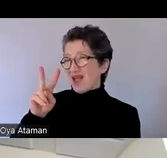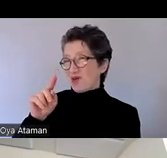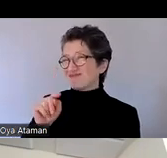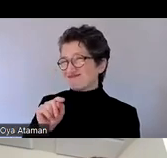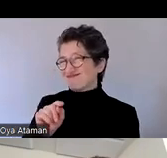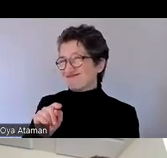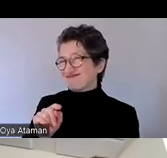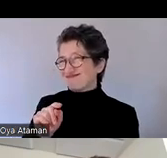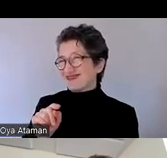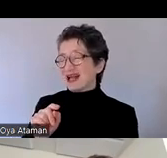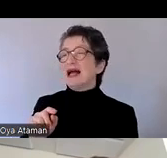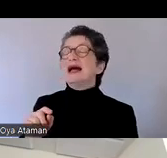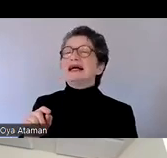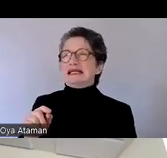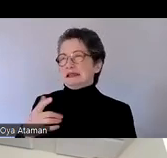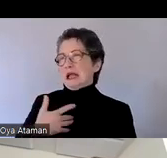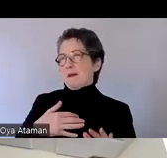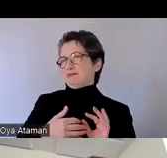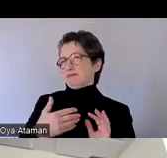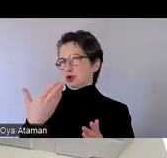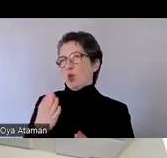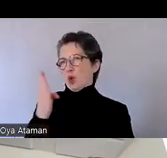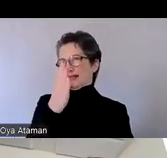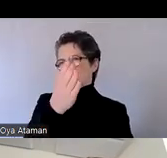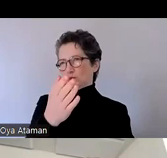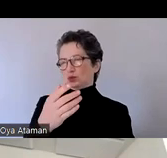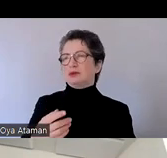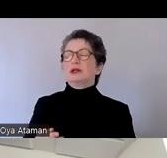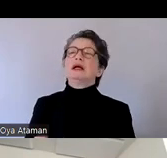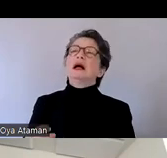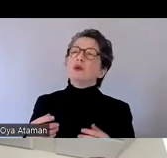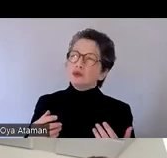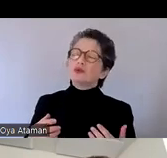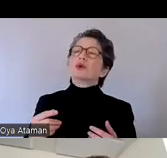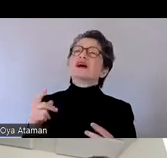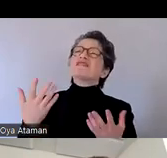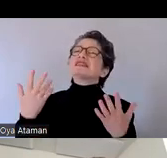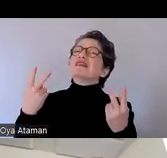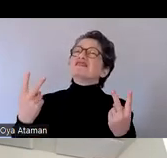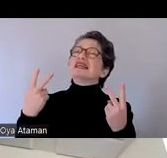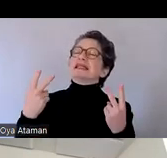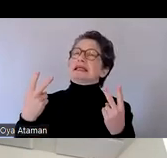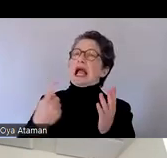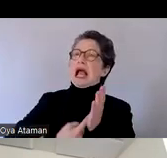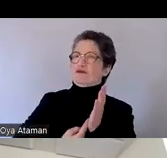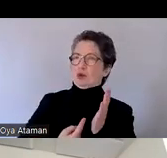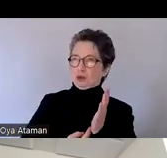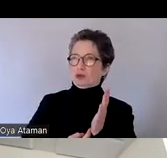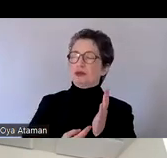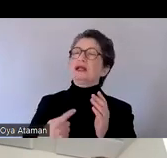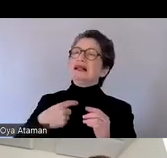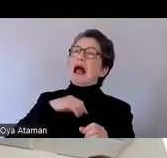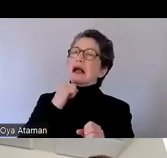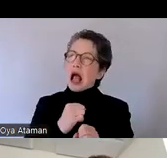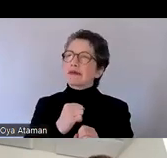Maßstab. Wir können nicht alles abdecken, aber wir können wichtige Anforderungen damit abdecken, ohne dass man ein Experte oder eine